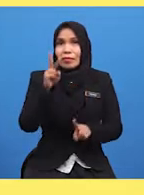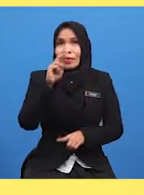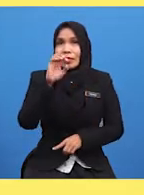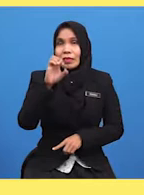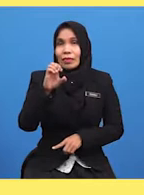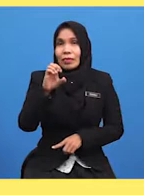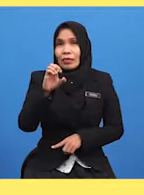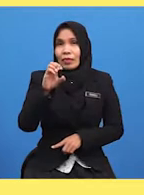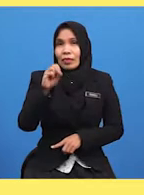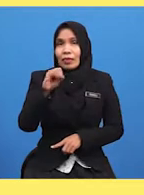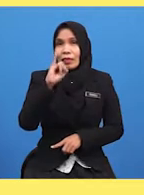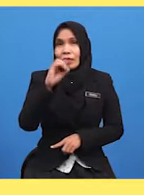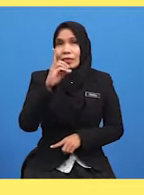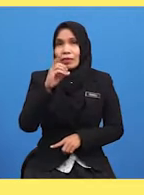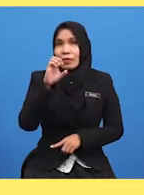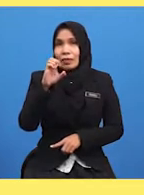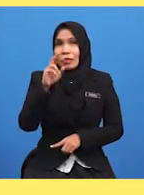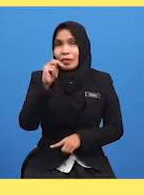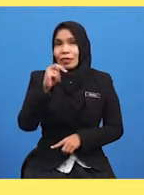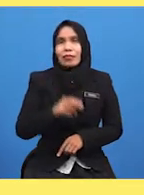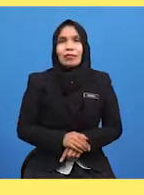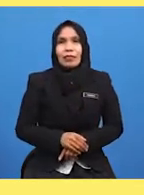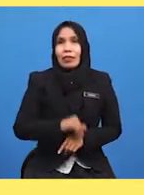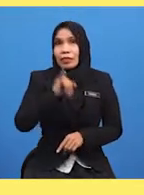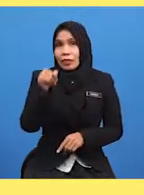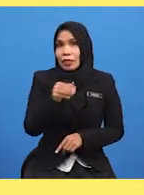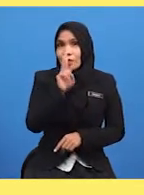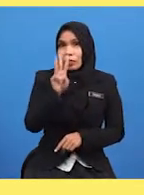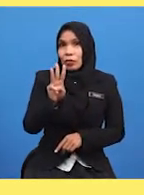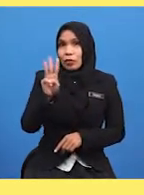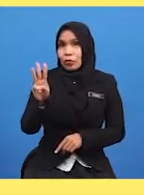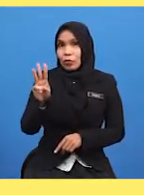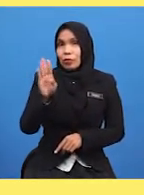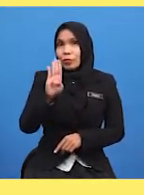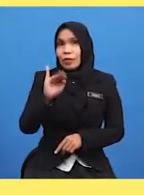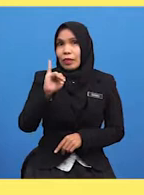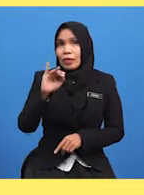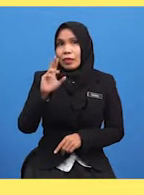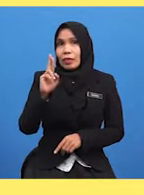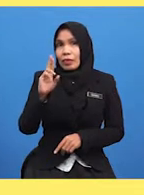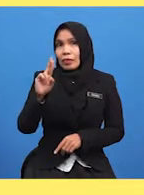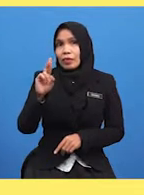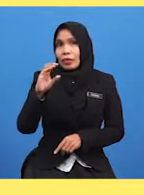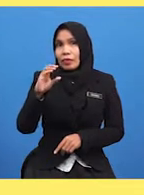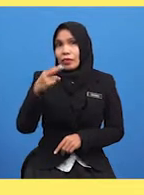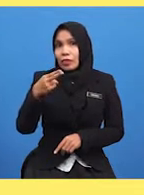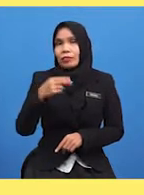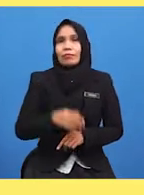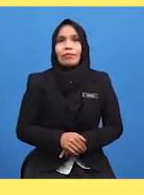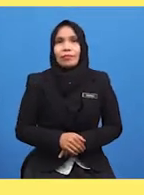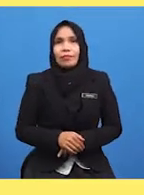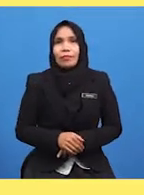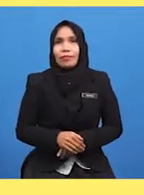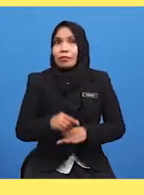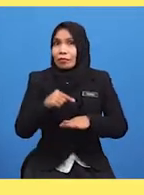lebih dikenali sebagai Jabal udah beli first residen British pertama di Selangor ilah c1jb ton atau lebih